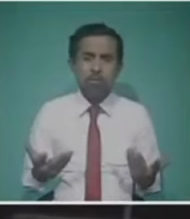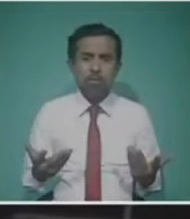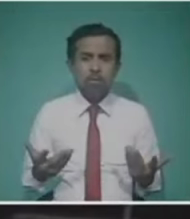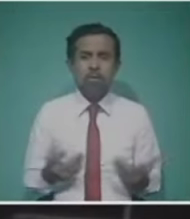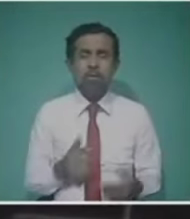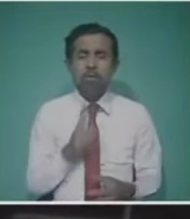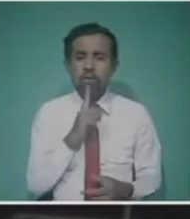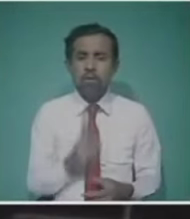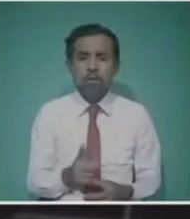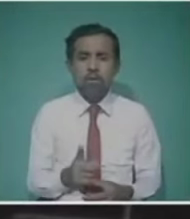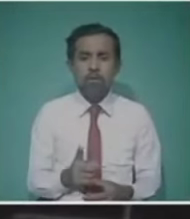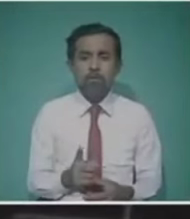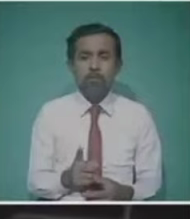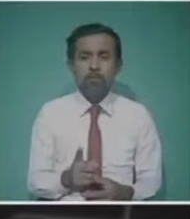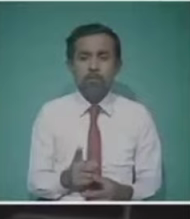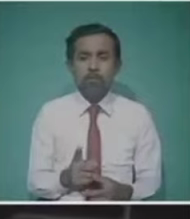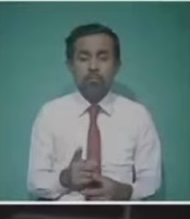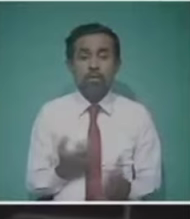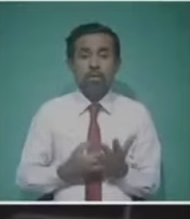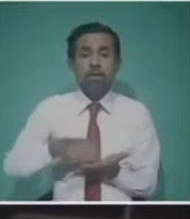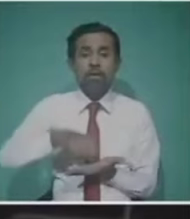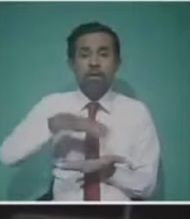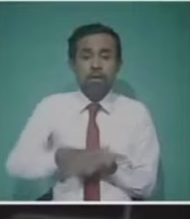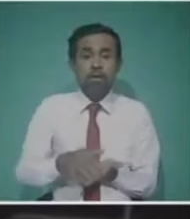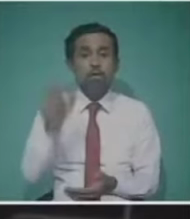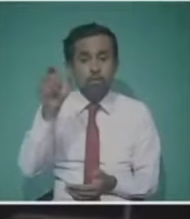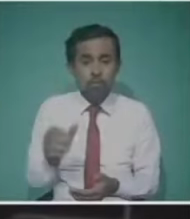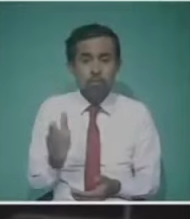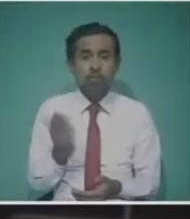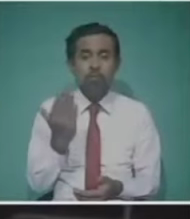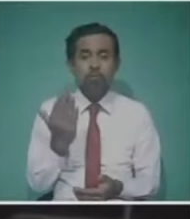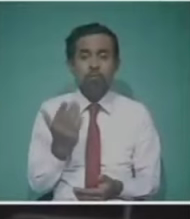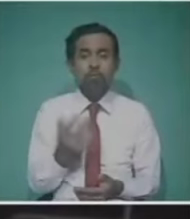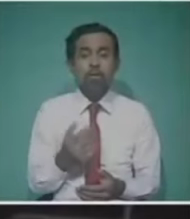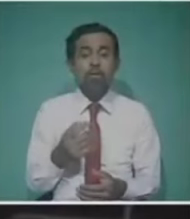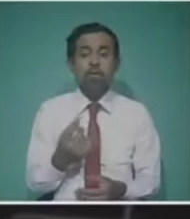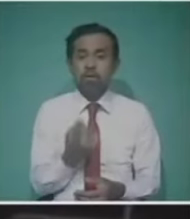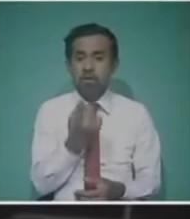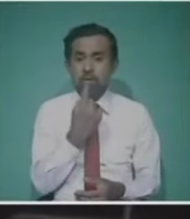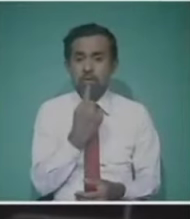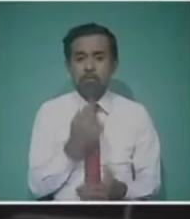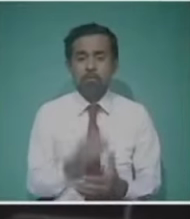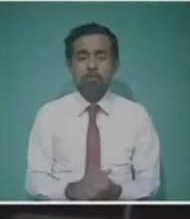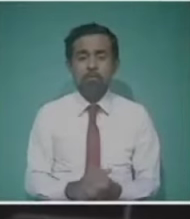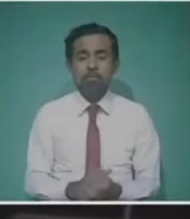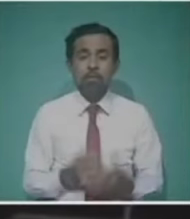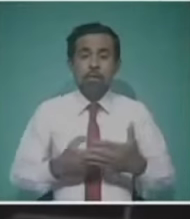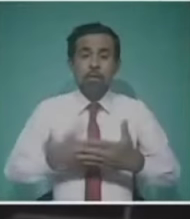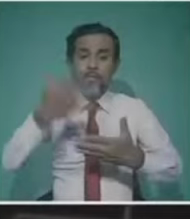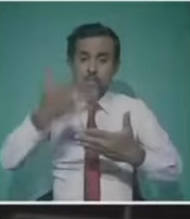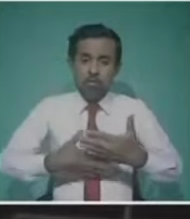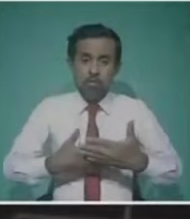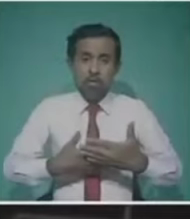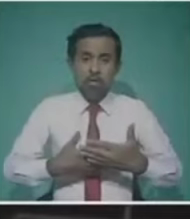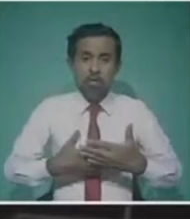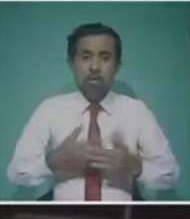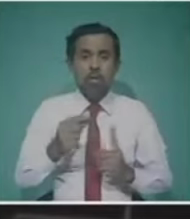பிரதேசத்திற்கு அனுப்புவார். இதை எனக்கு ஒரு தெளிவுபடுத்தி அறிக்கை தரும்படி, அந்த அறிக்கையிலே இது தனியாருக்குரிய காணி